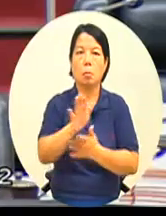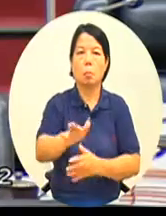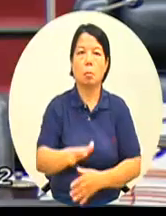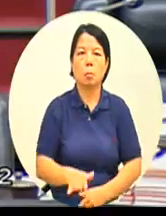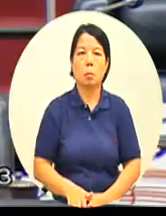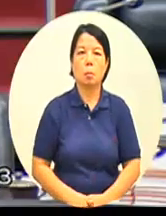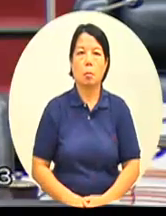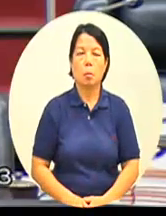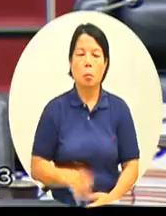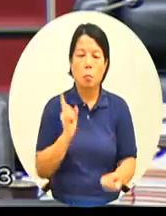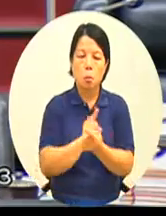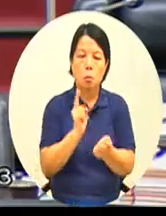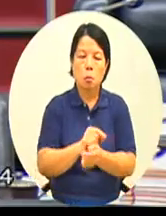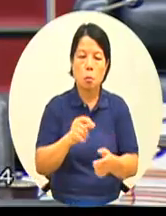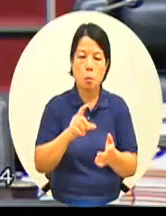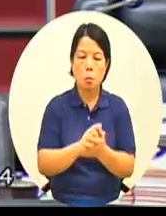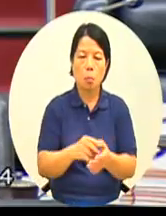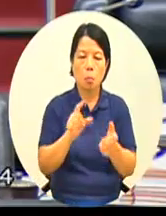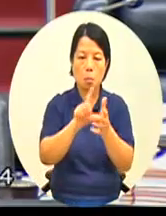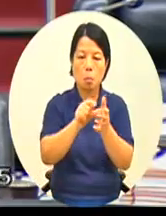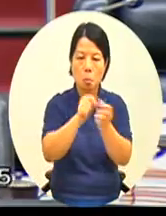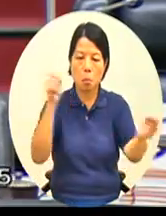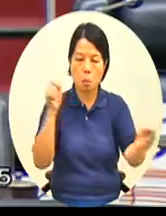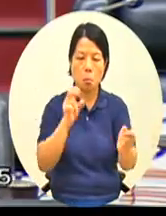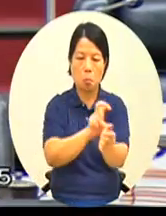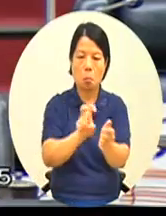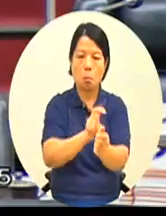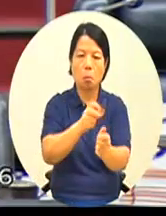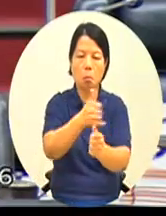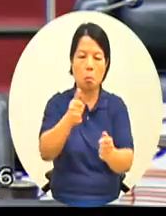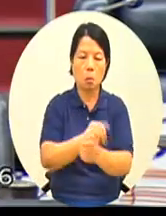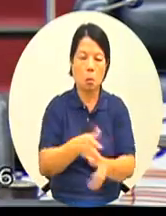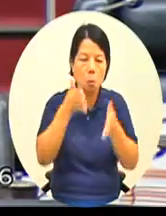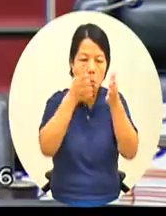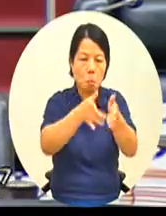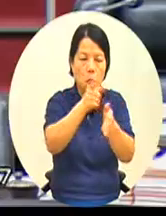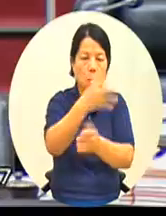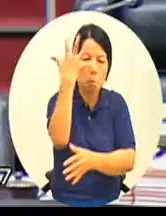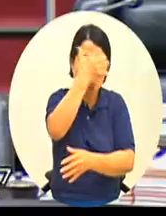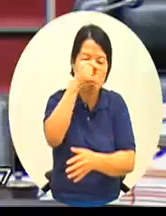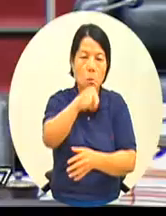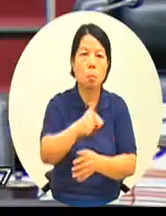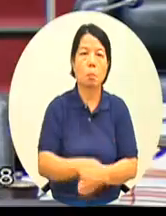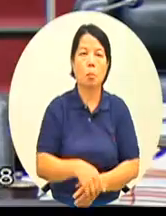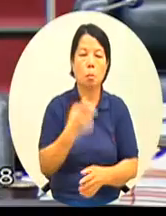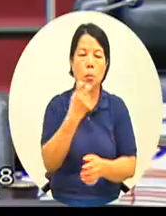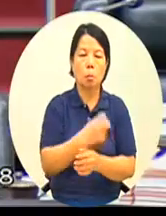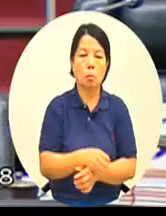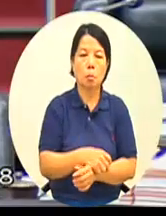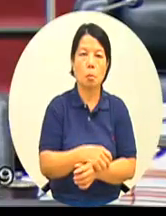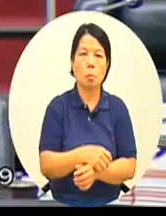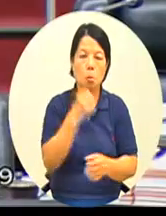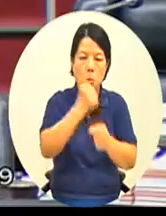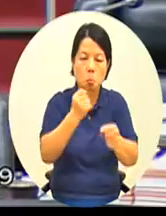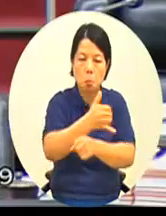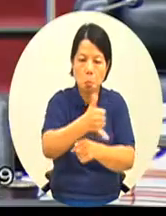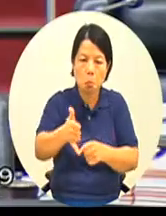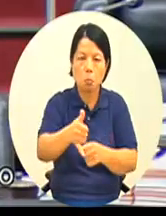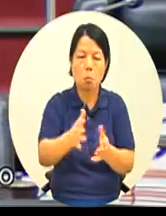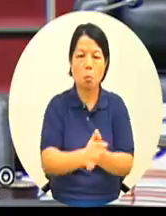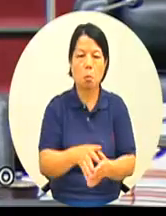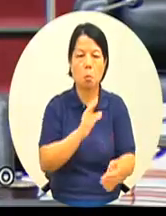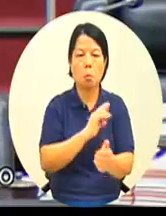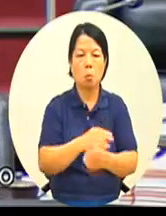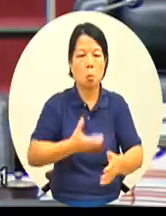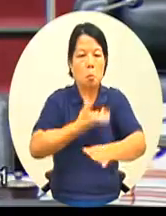种对于长期照顾，特别是照顾的对象是老人家的时候，这些照顾者他们的使命，还有呢他们